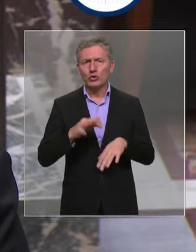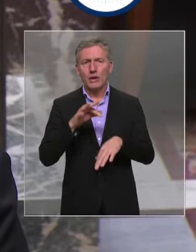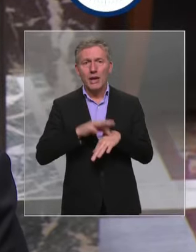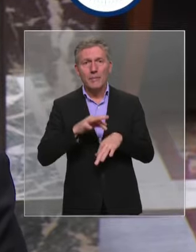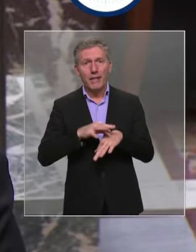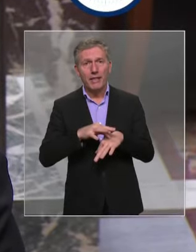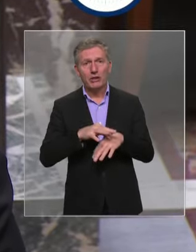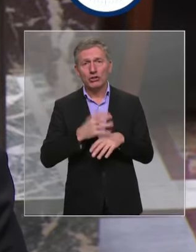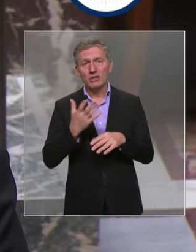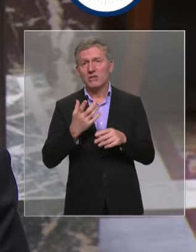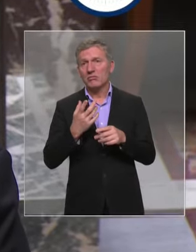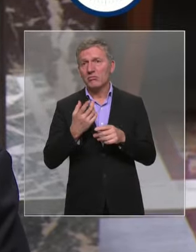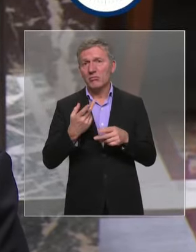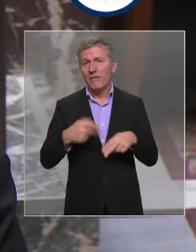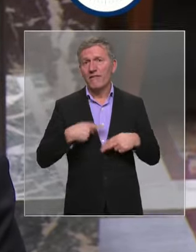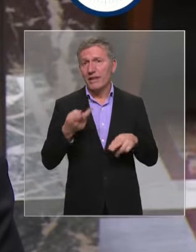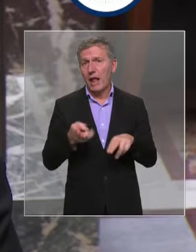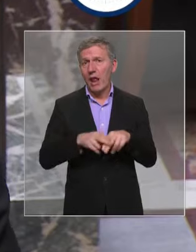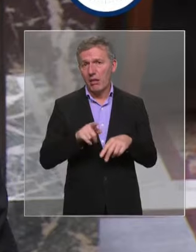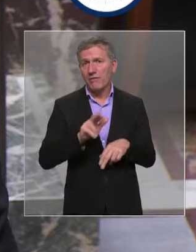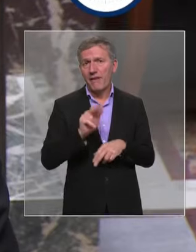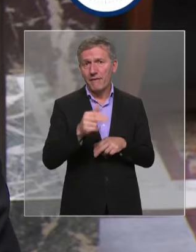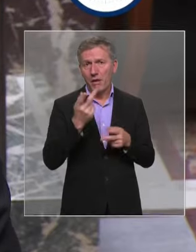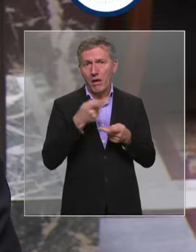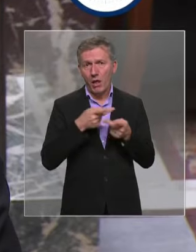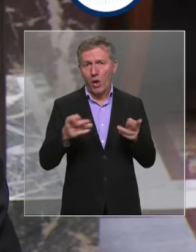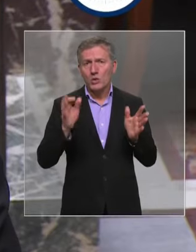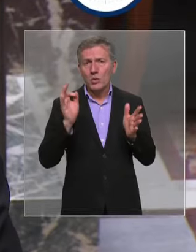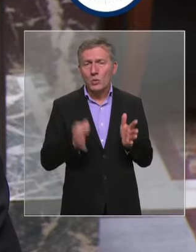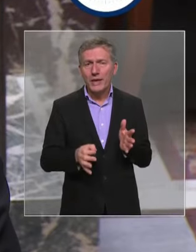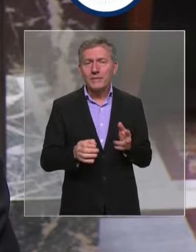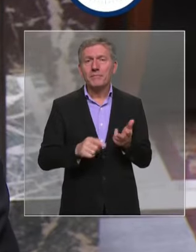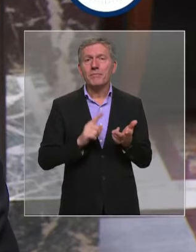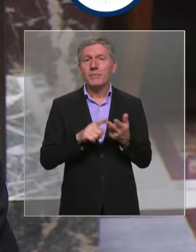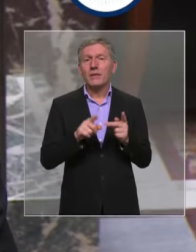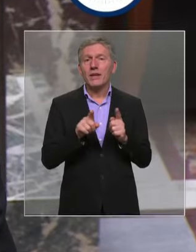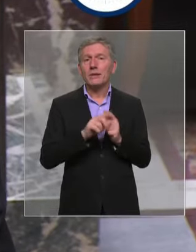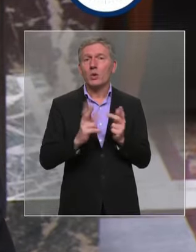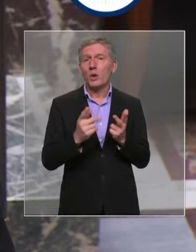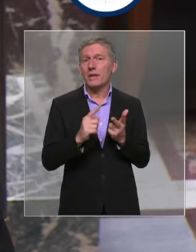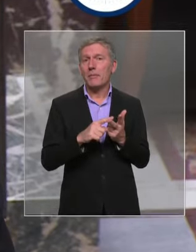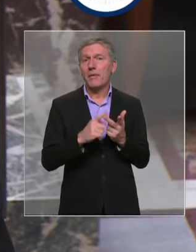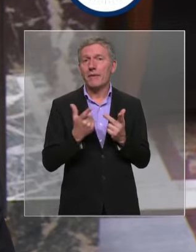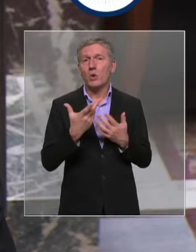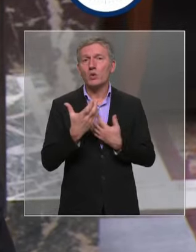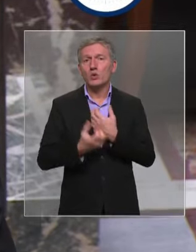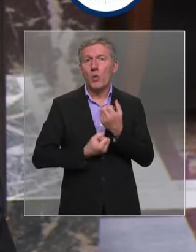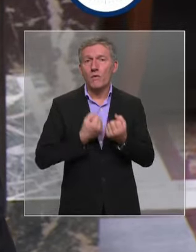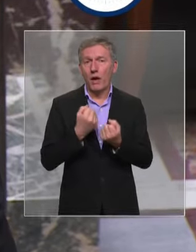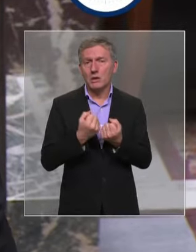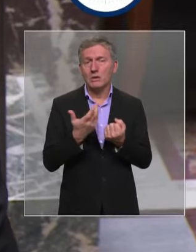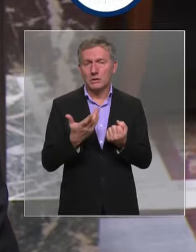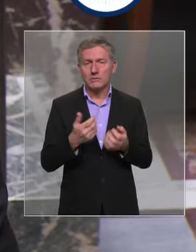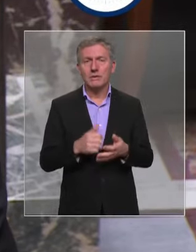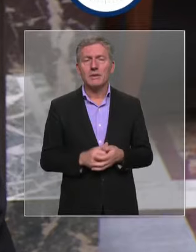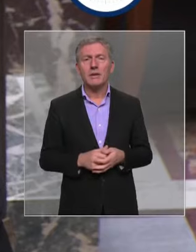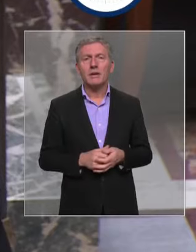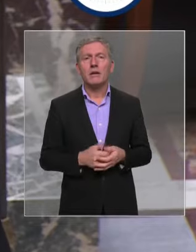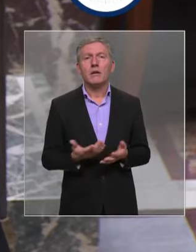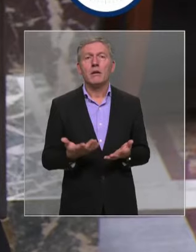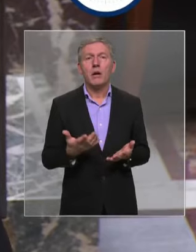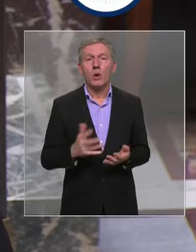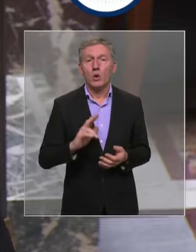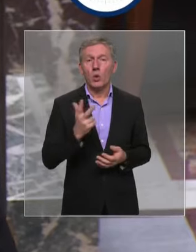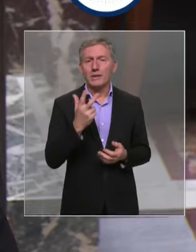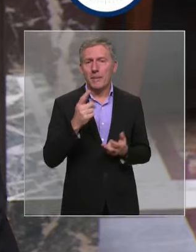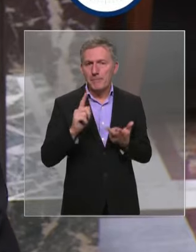du pronostic vital qui est effectivement engagé, et le 3e élément sur les souffrances réfractaires. 3e